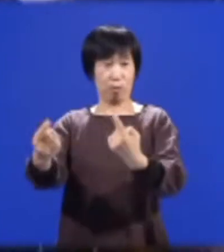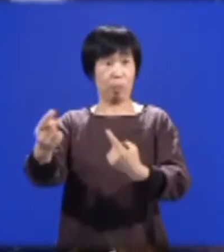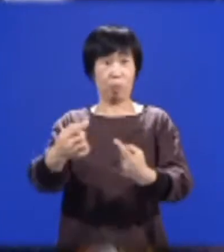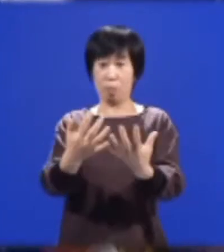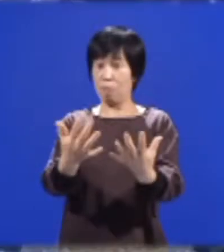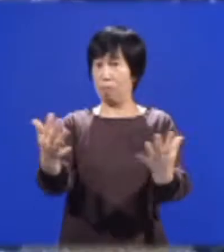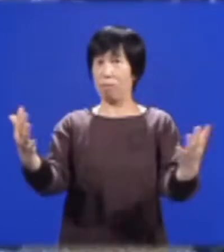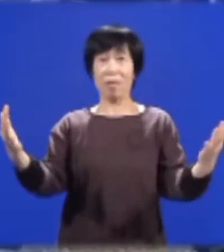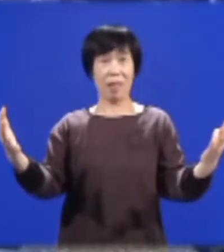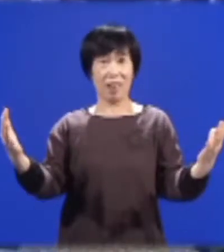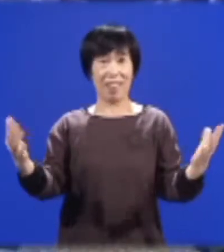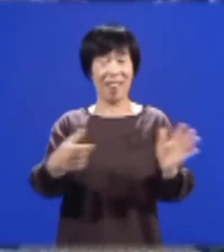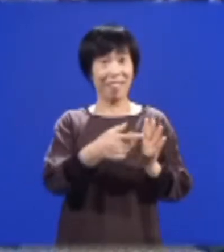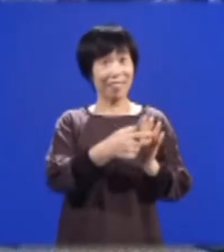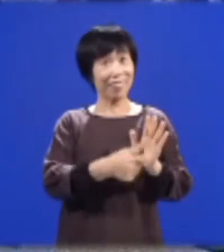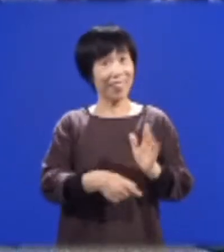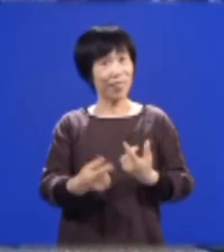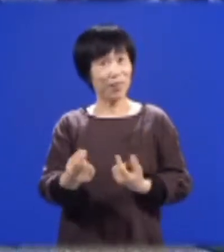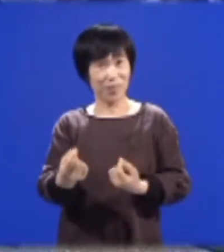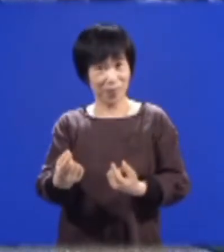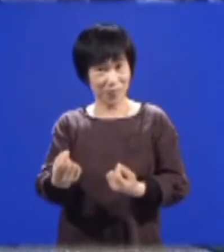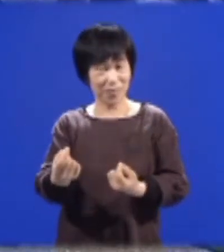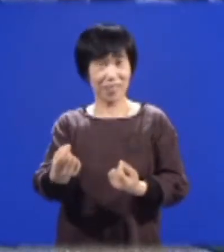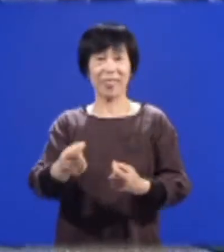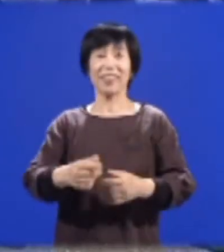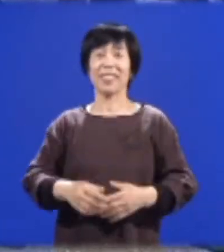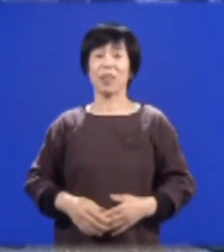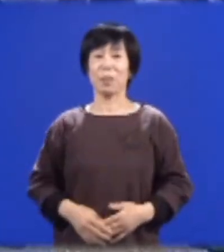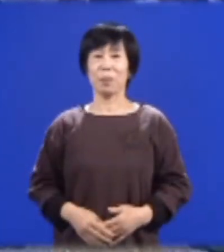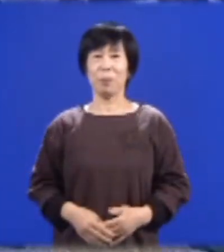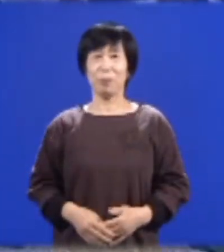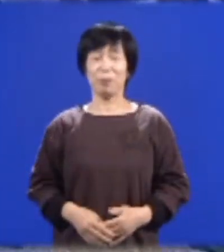くさんの人が集まってきていますね。